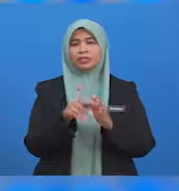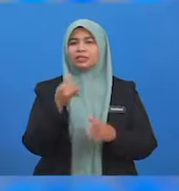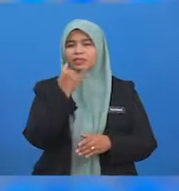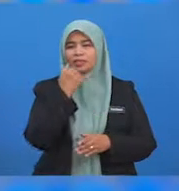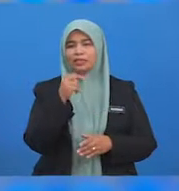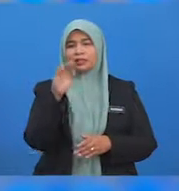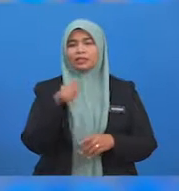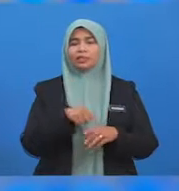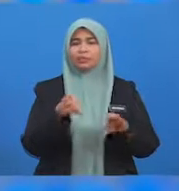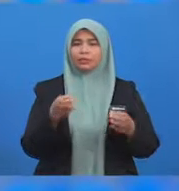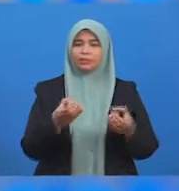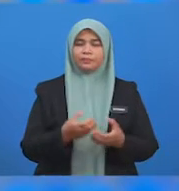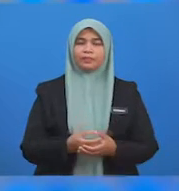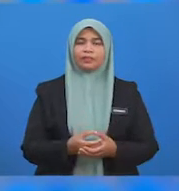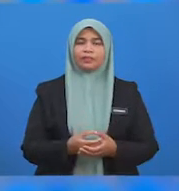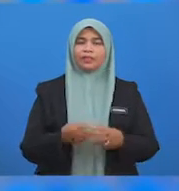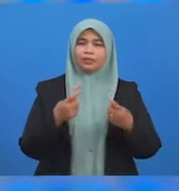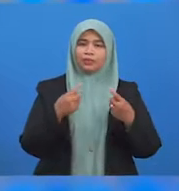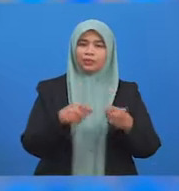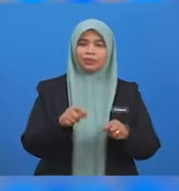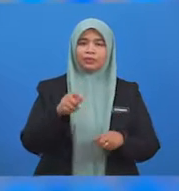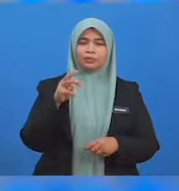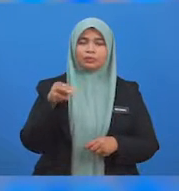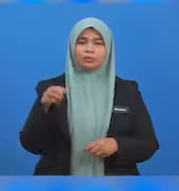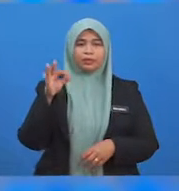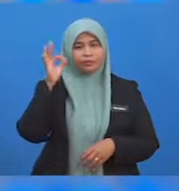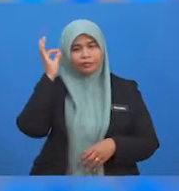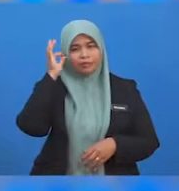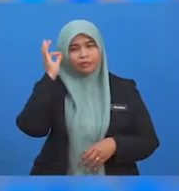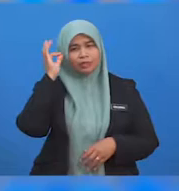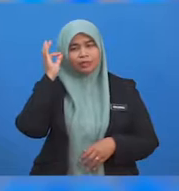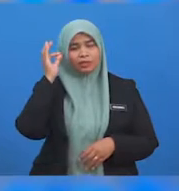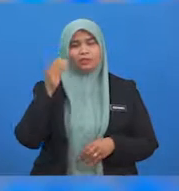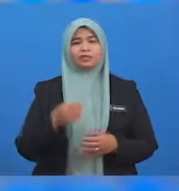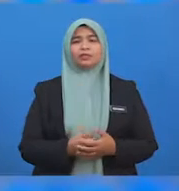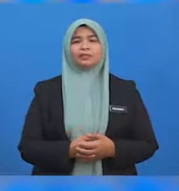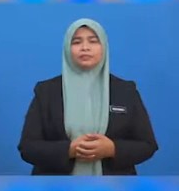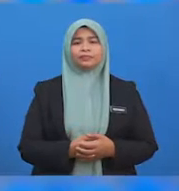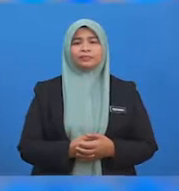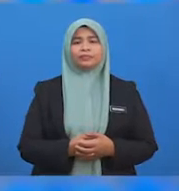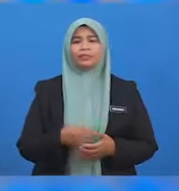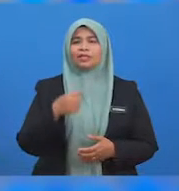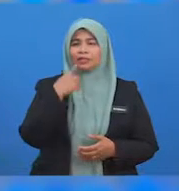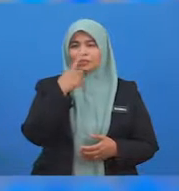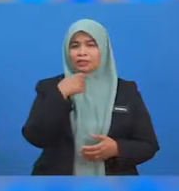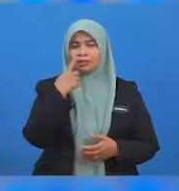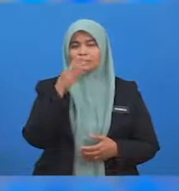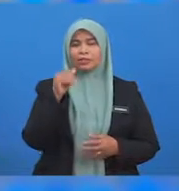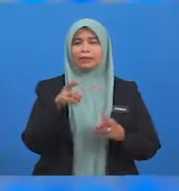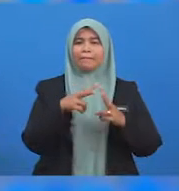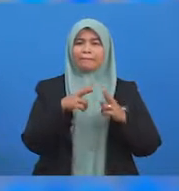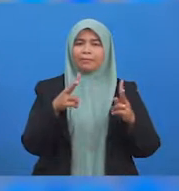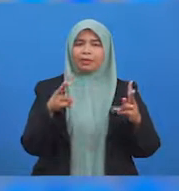dilakukan. Cuba murid-murid bayangkan apabila seseorang dibunuh. Siapakah yang